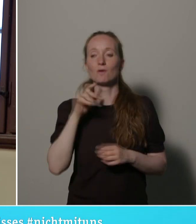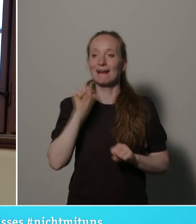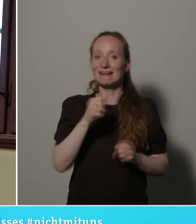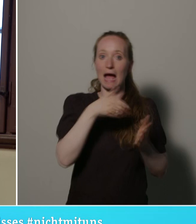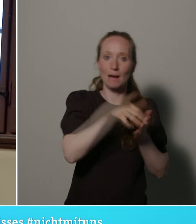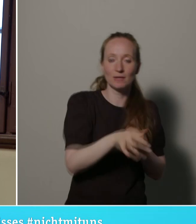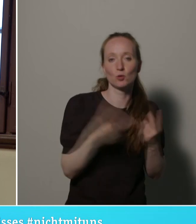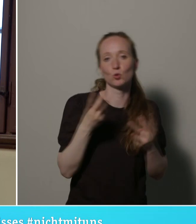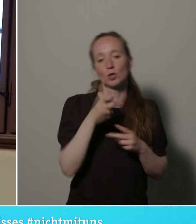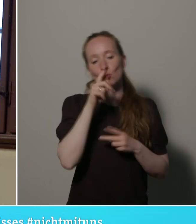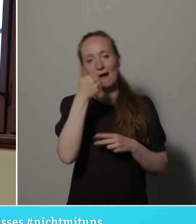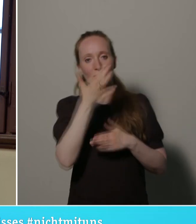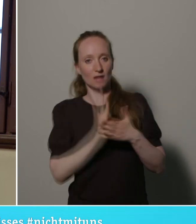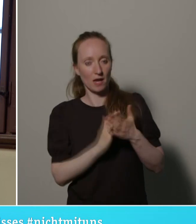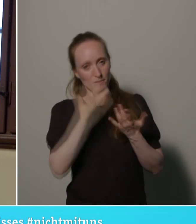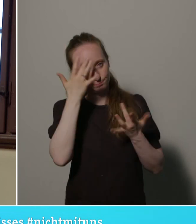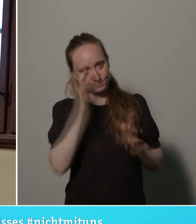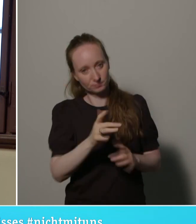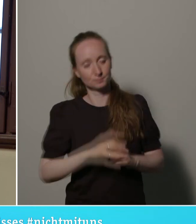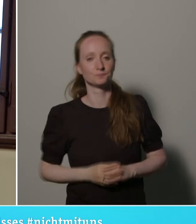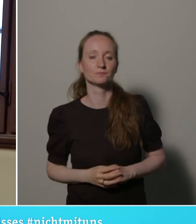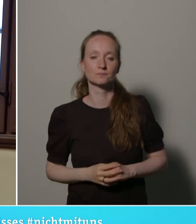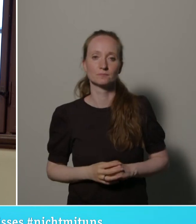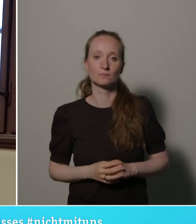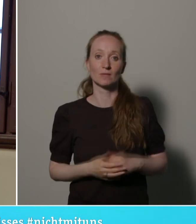sein. Wir haben mit der vorliegenden